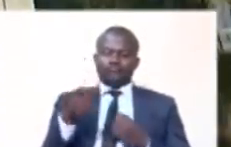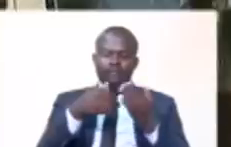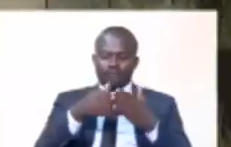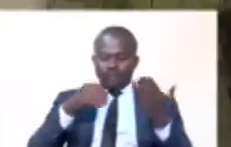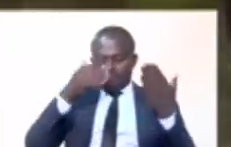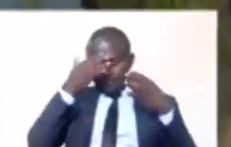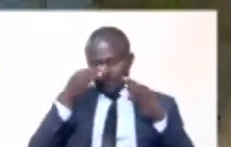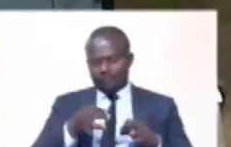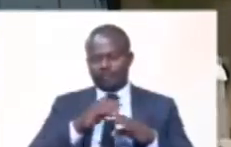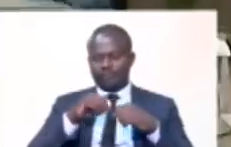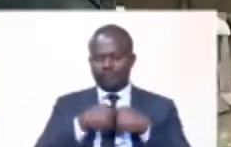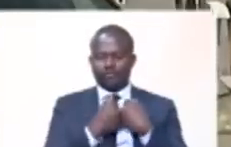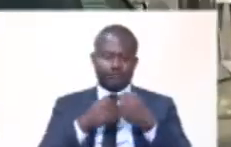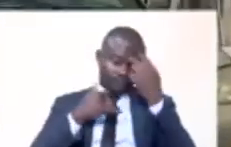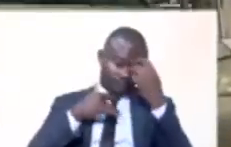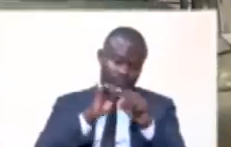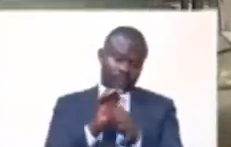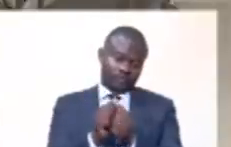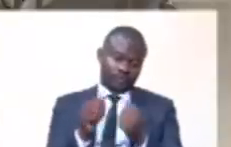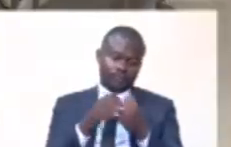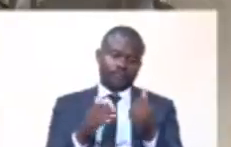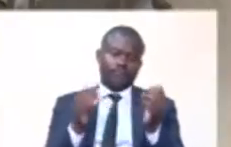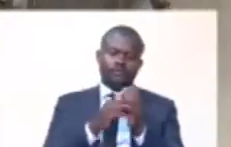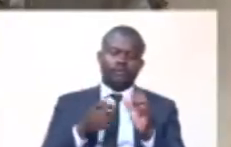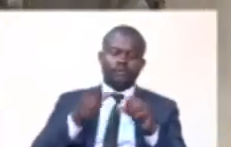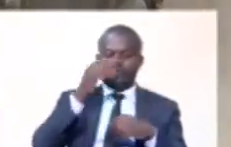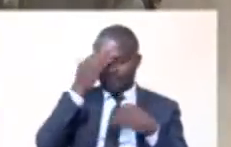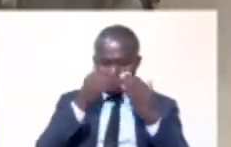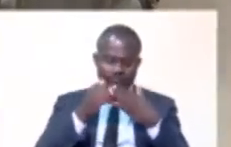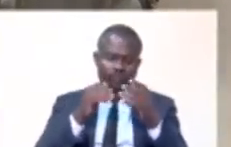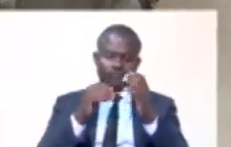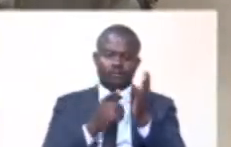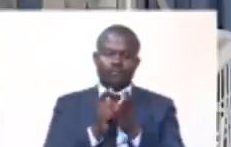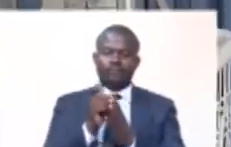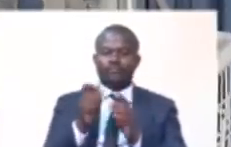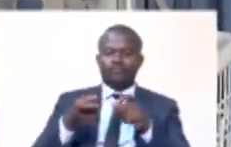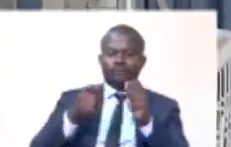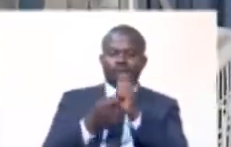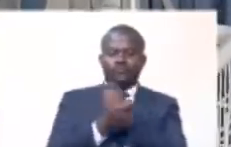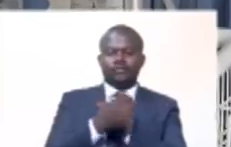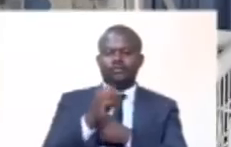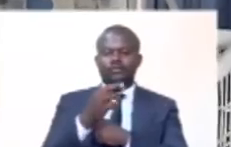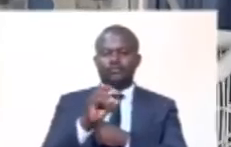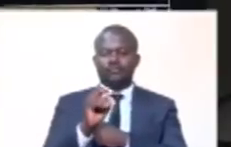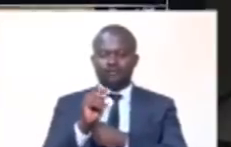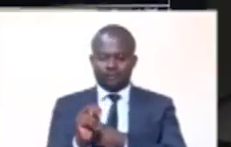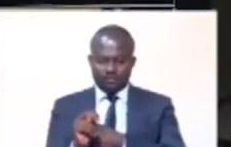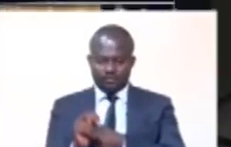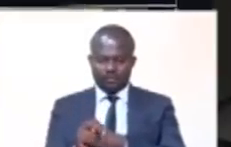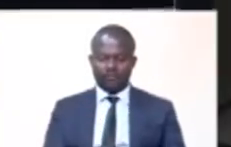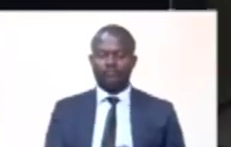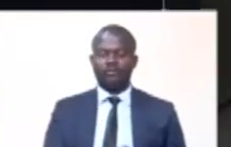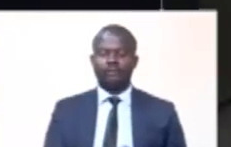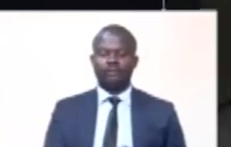zo guhangana n'ubwandu bwa COVID-19 bwongeye kwiyongera bitewe na virusi yihinduranyije izwi nka Omicron.